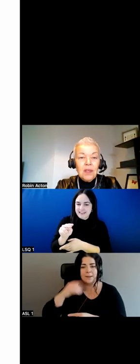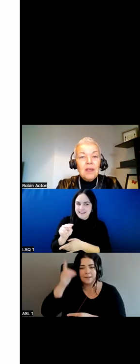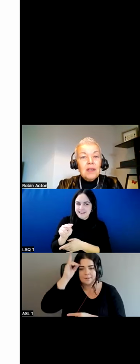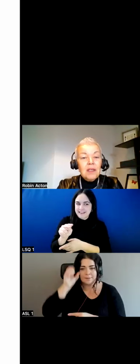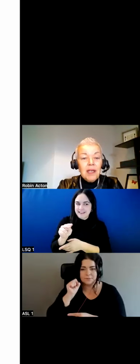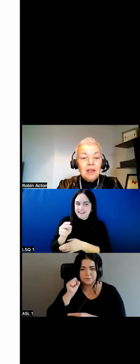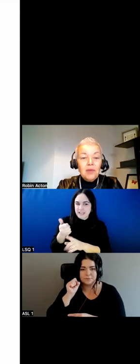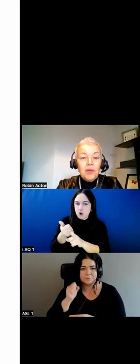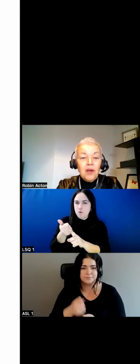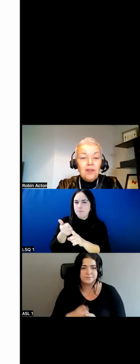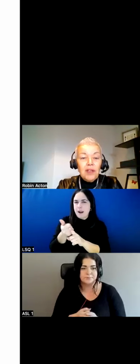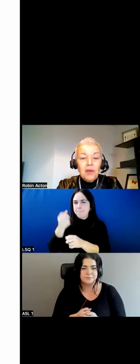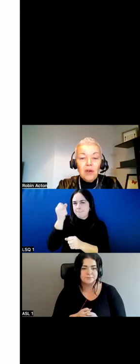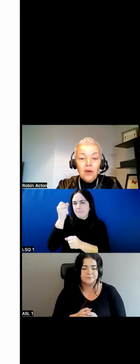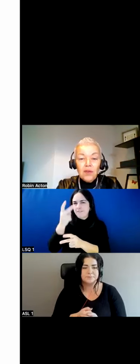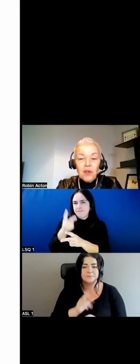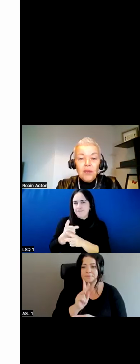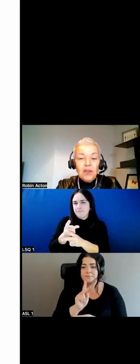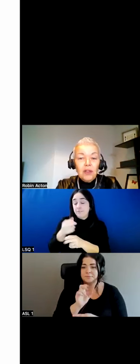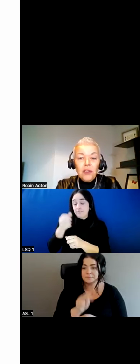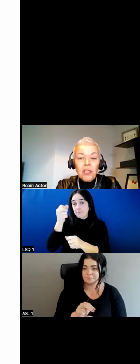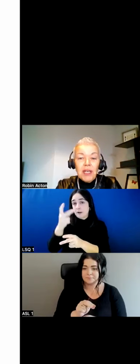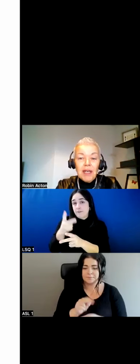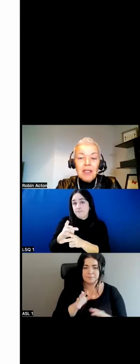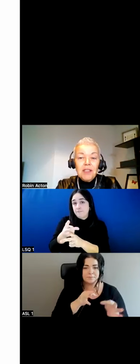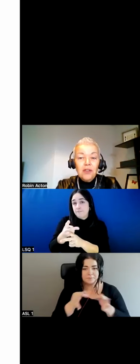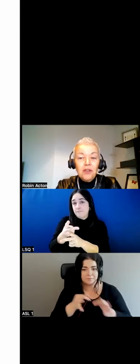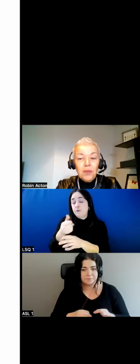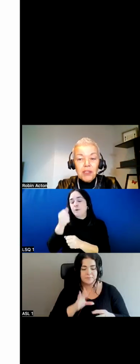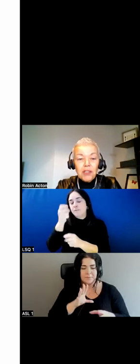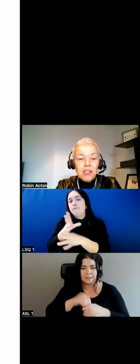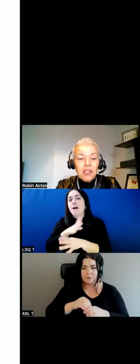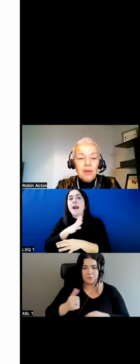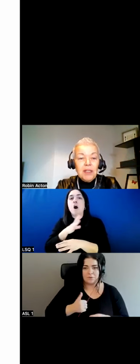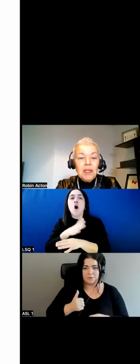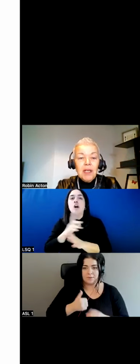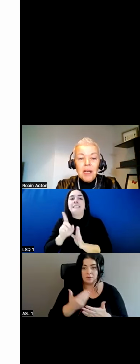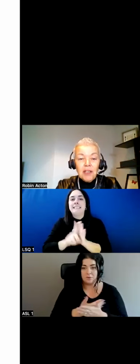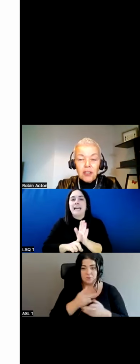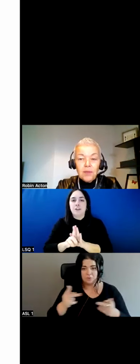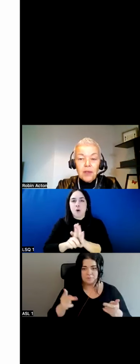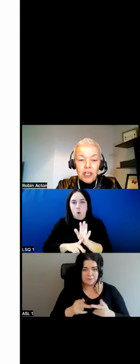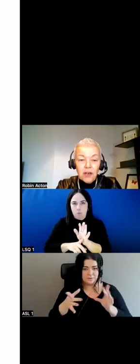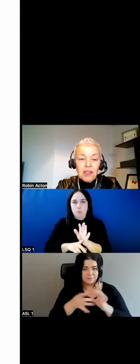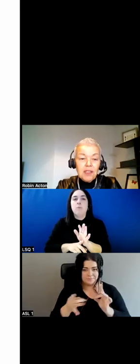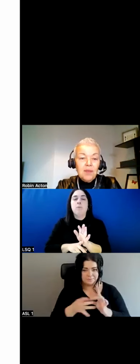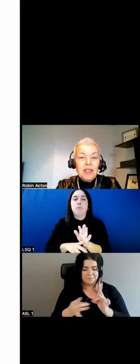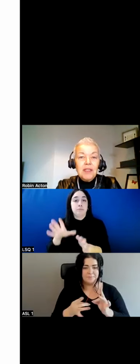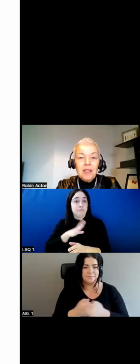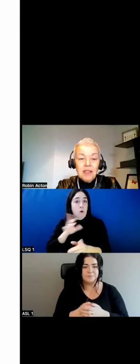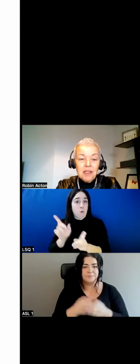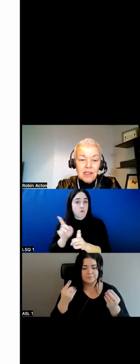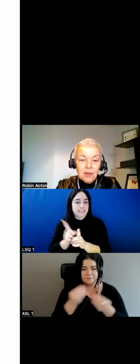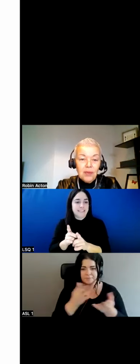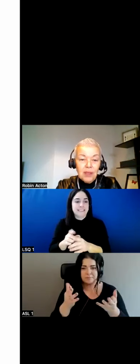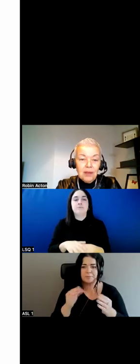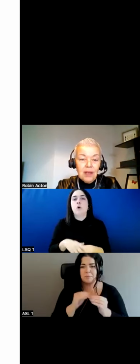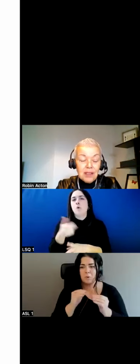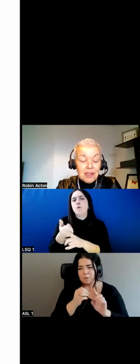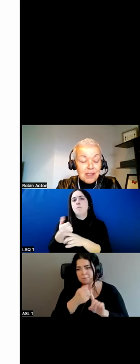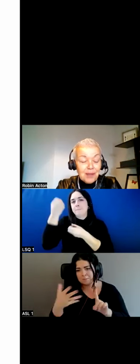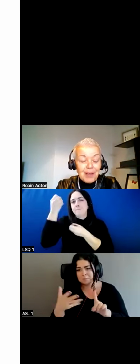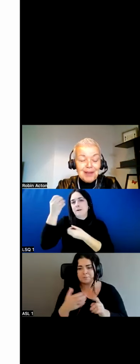d'un frère aîné atteint du syndrome de Down. Ken vous donnera un aperçu du nouvel énoncé de position d'Inclusion Canada et